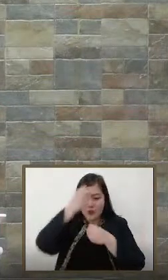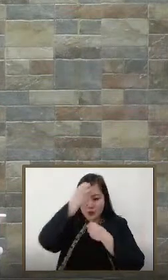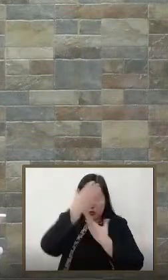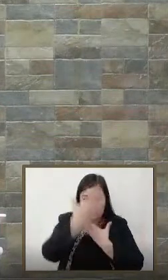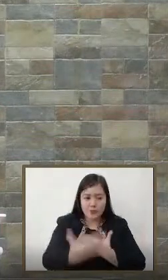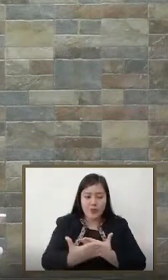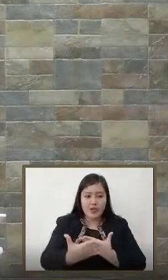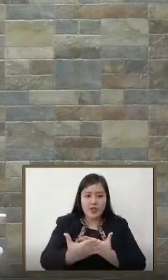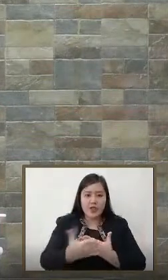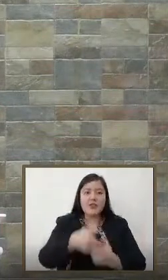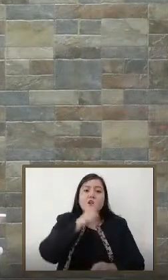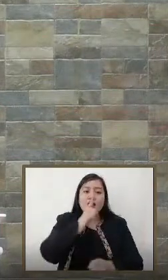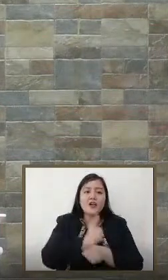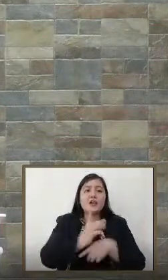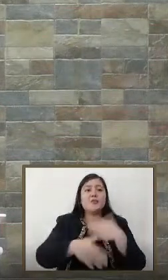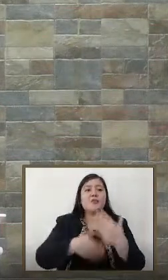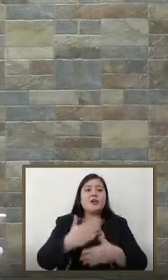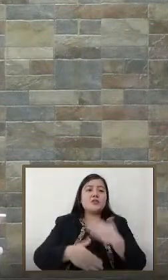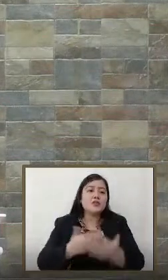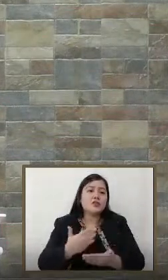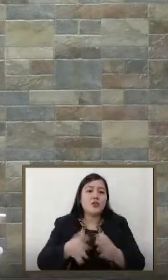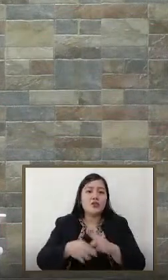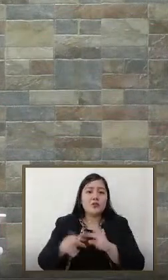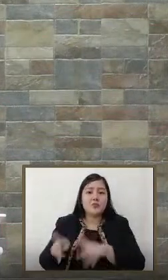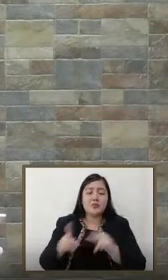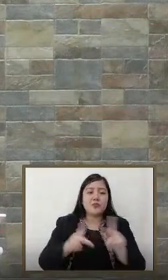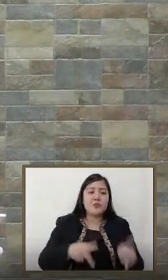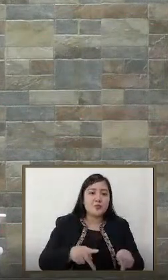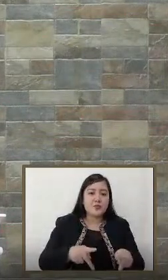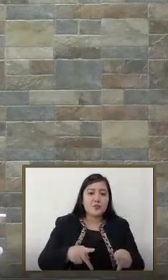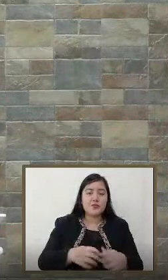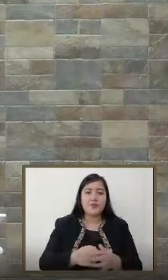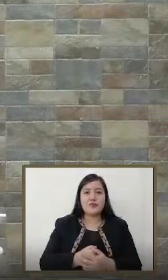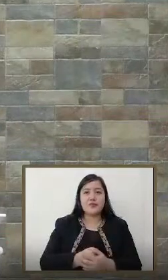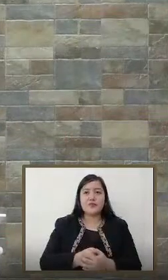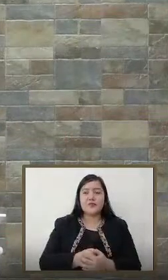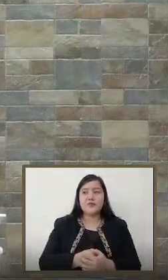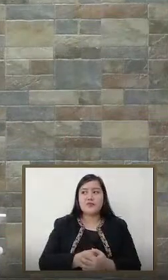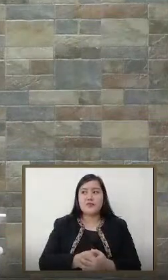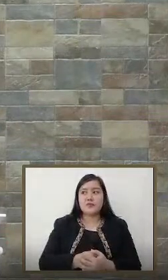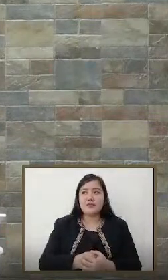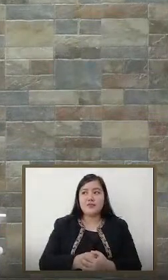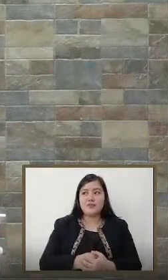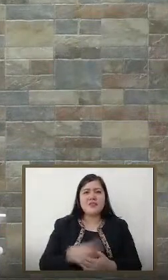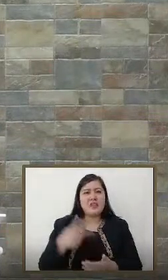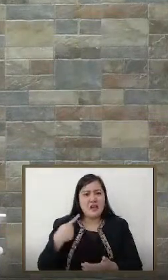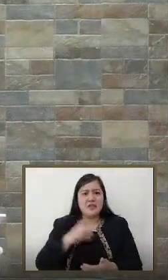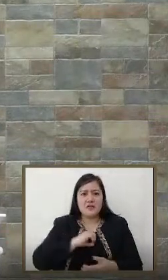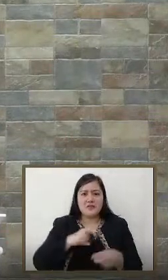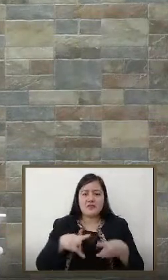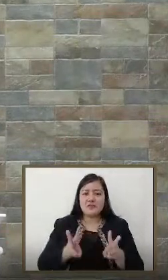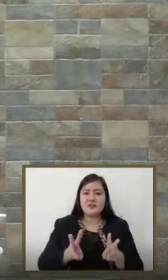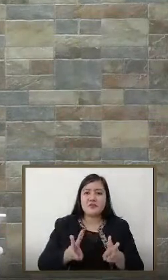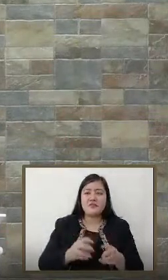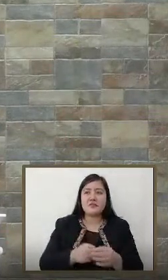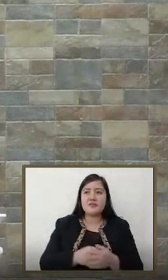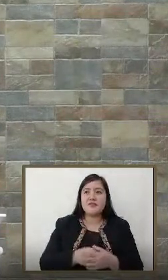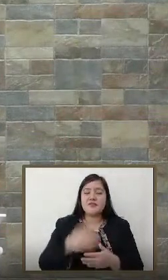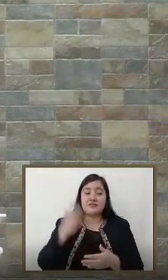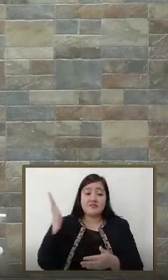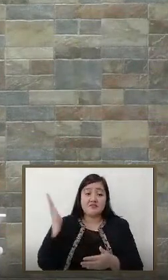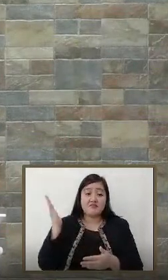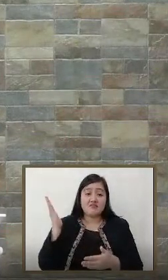preparation, then what anong kasunod na move? Wala na. Aalis.